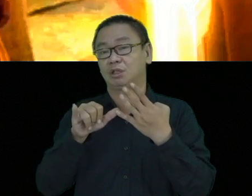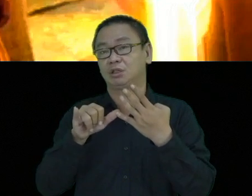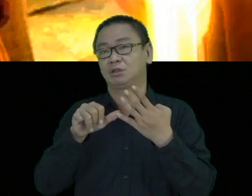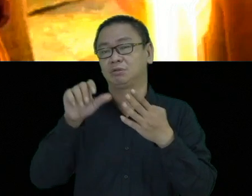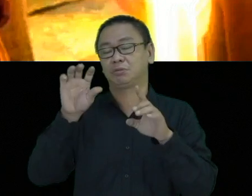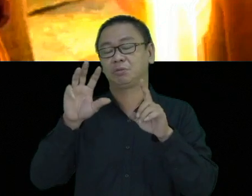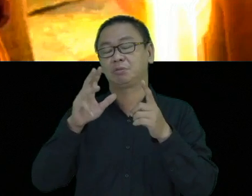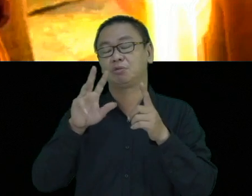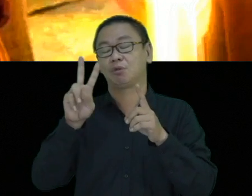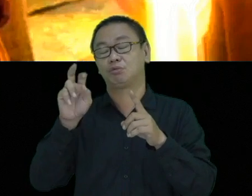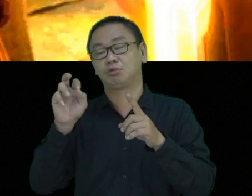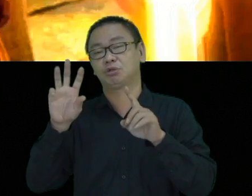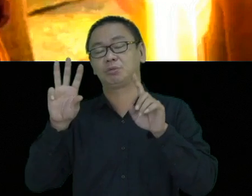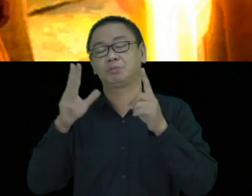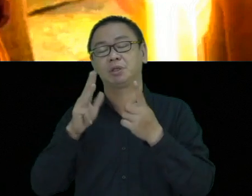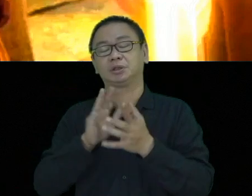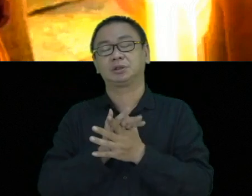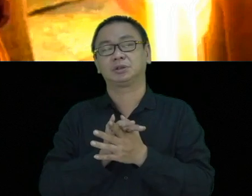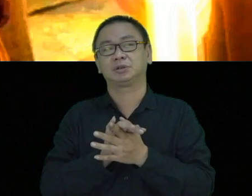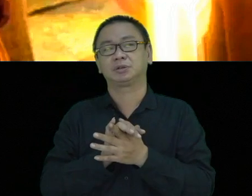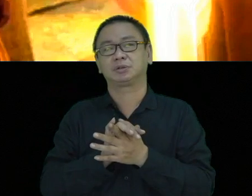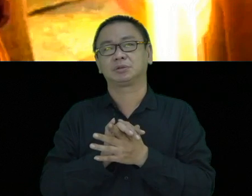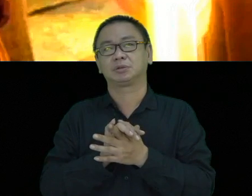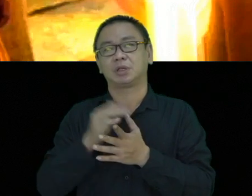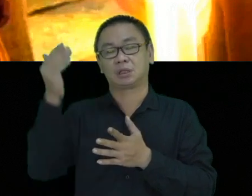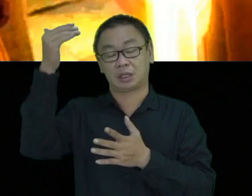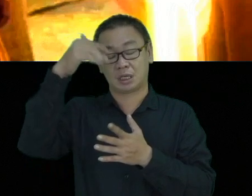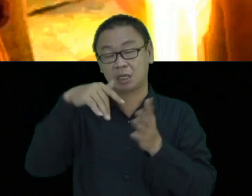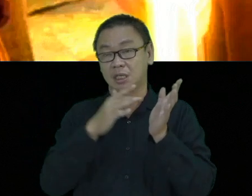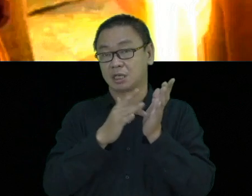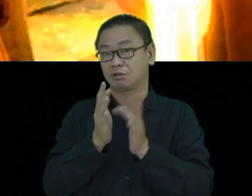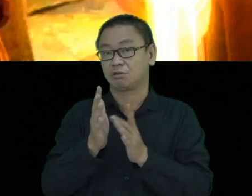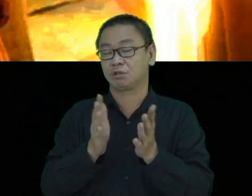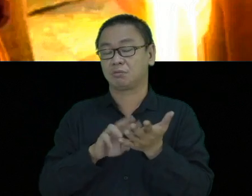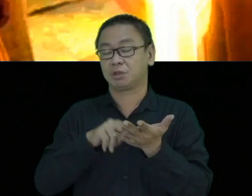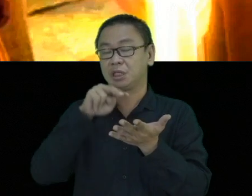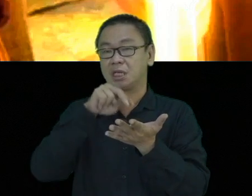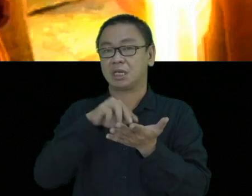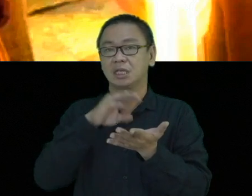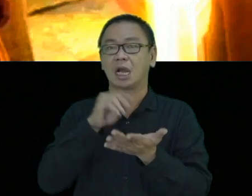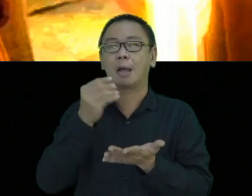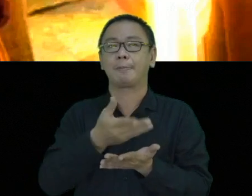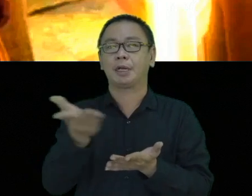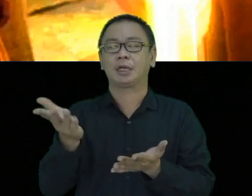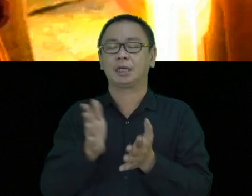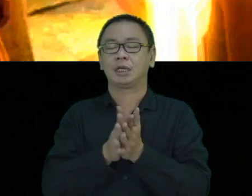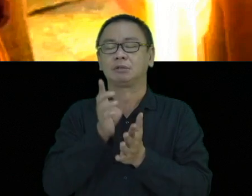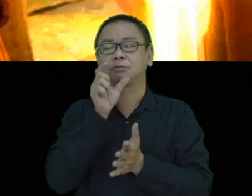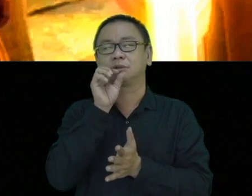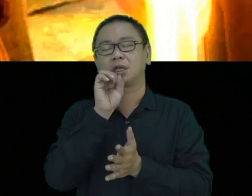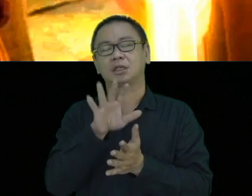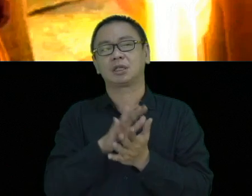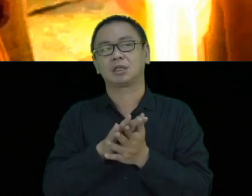sana dikatakan, pada waktu itu datanglah Yesus dan berdiri di tengah-tengah mereka dan berkata,